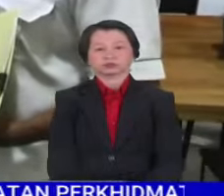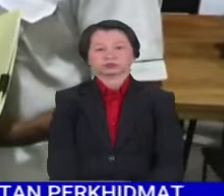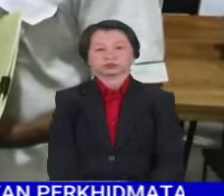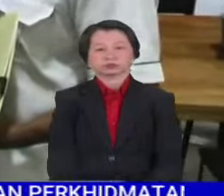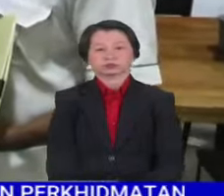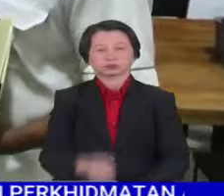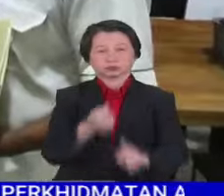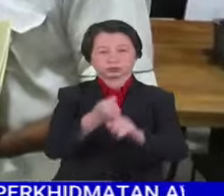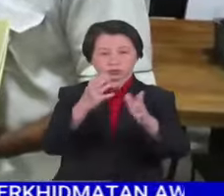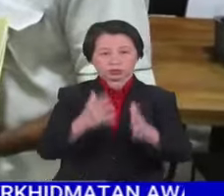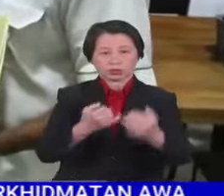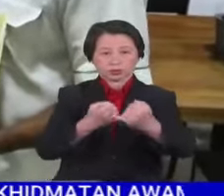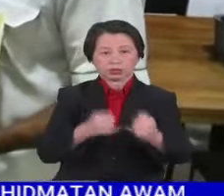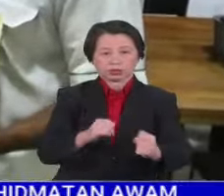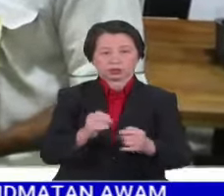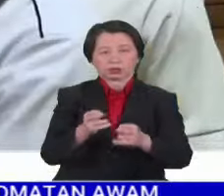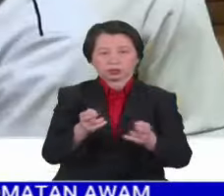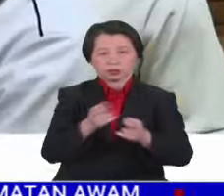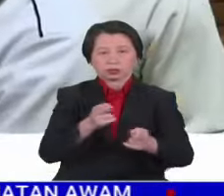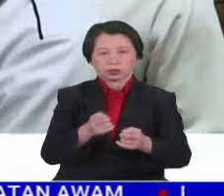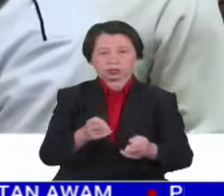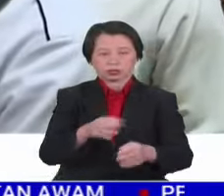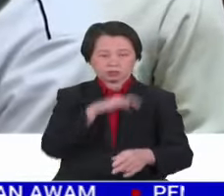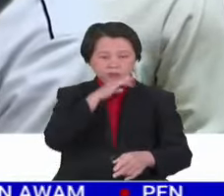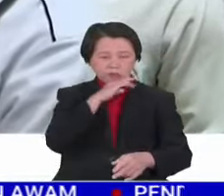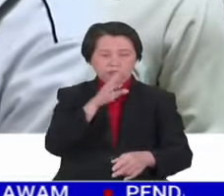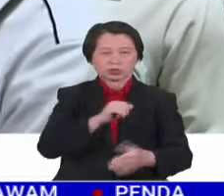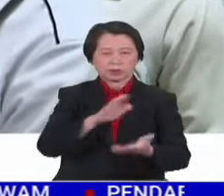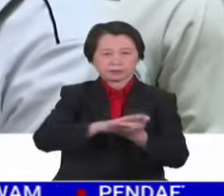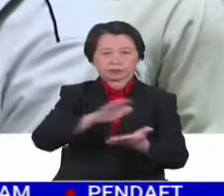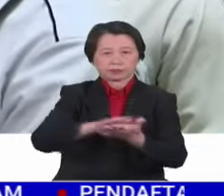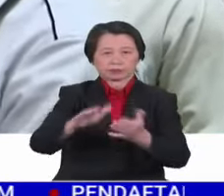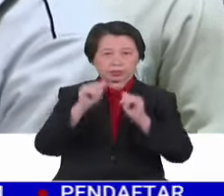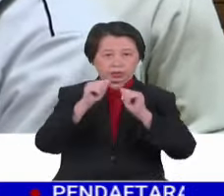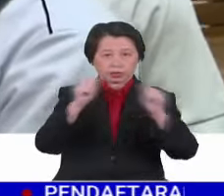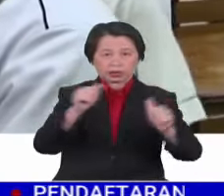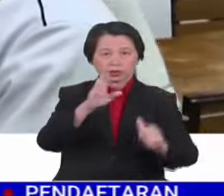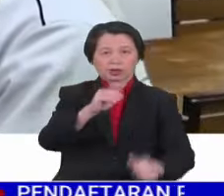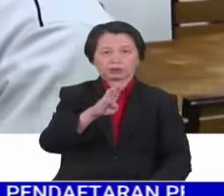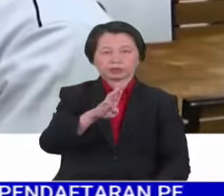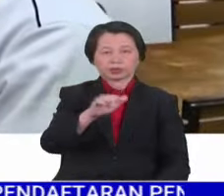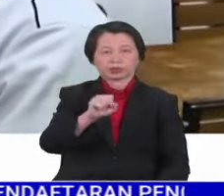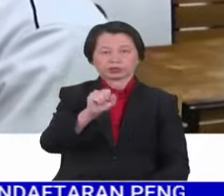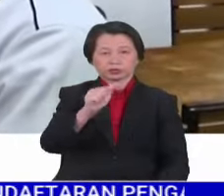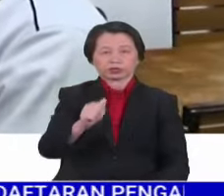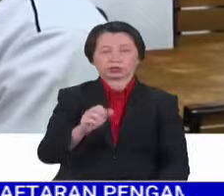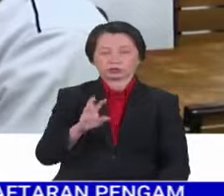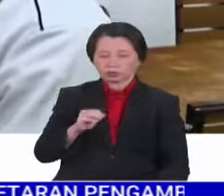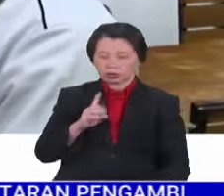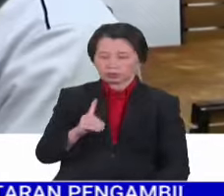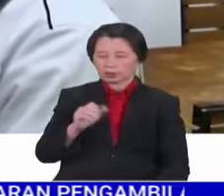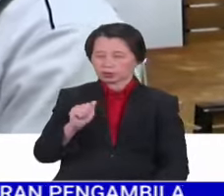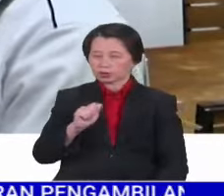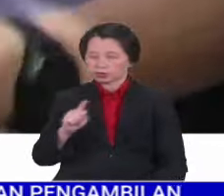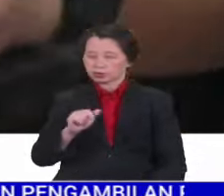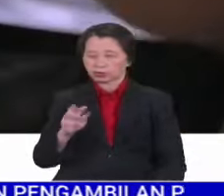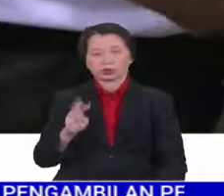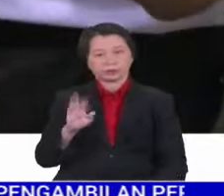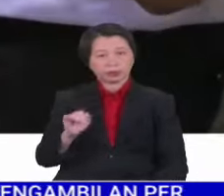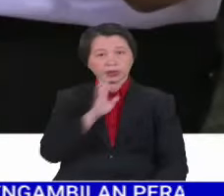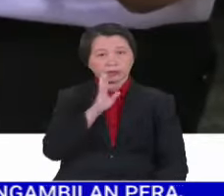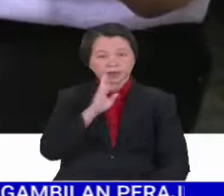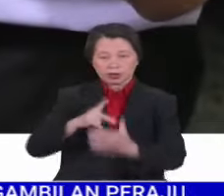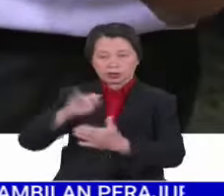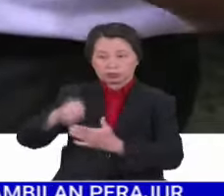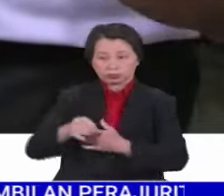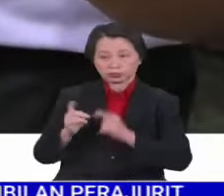Menurut pengarah Jabatan Pengurusan Sisa Pepejal dan Pembersihan Awam MBSA, Muhammad Azmi Amir Khan,